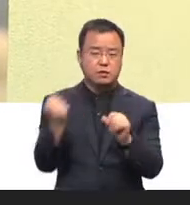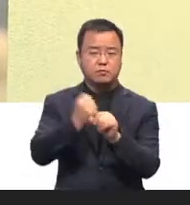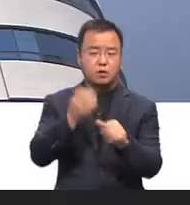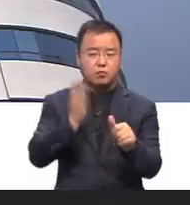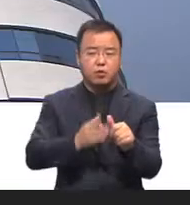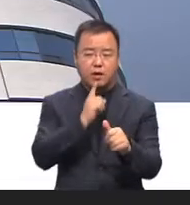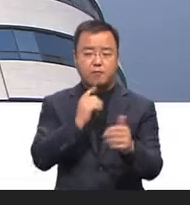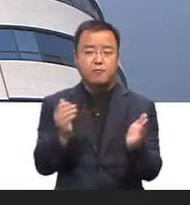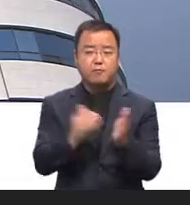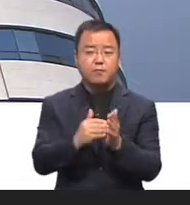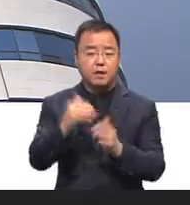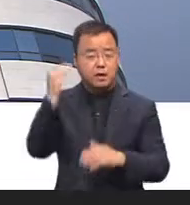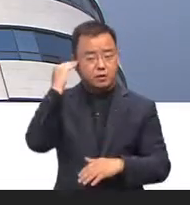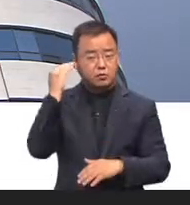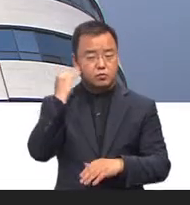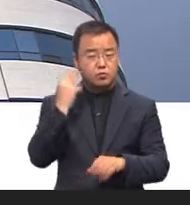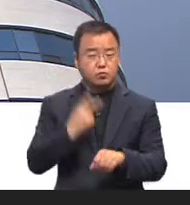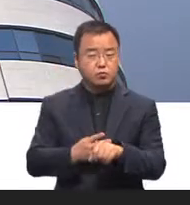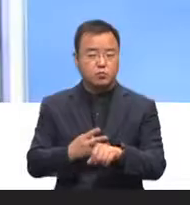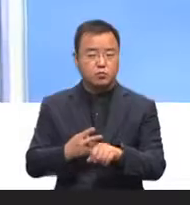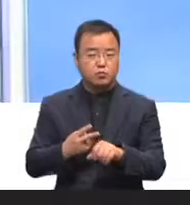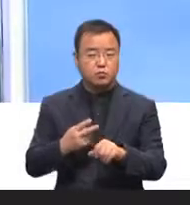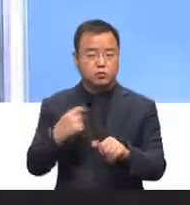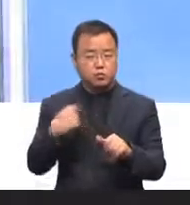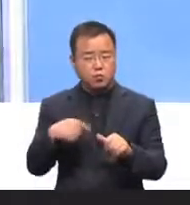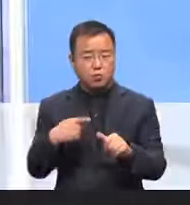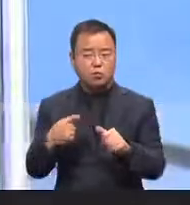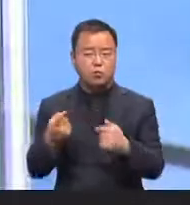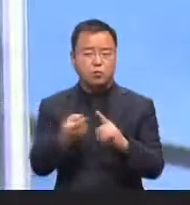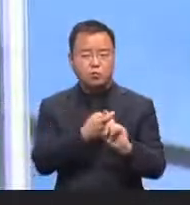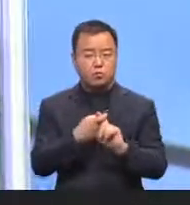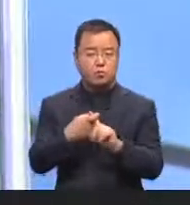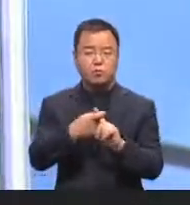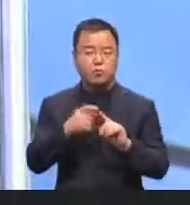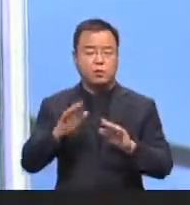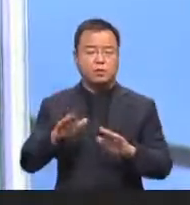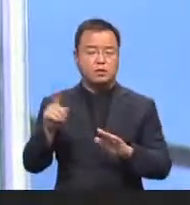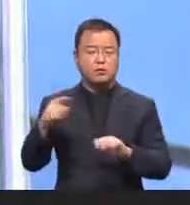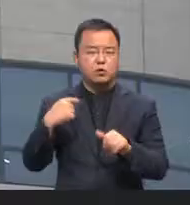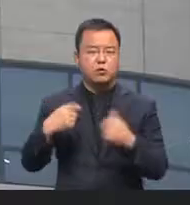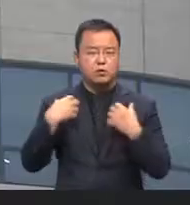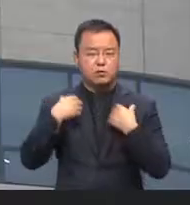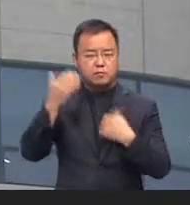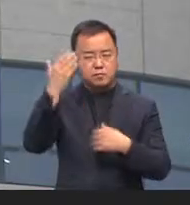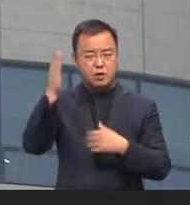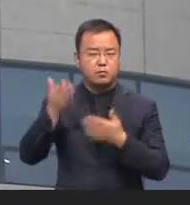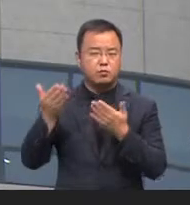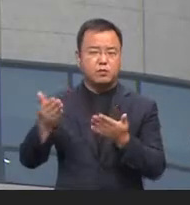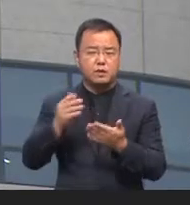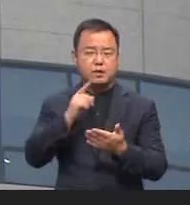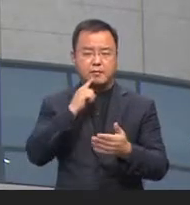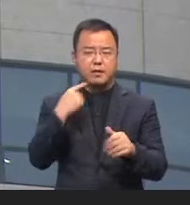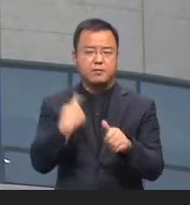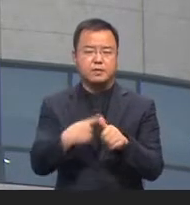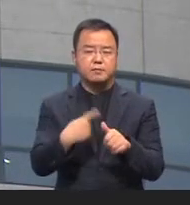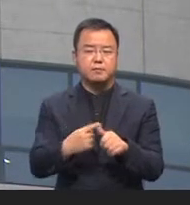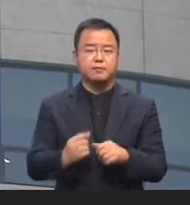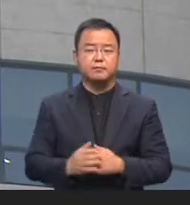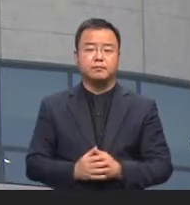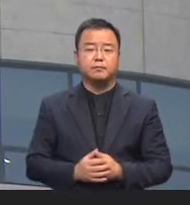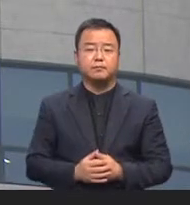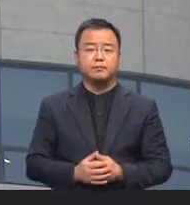주문했고 한국교총은 교육감의 재량권 남용에 교육부가 면죄부를 줬다며 비판했습니다. EBS 뉴스 송성환입니다.